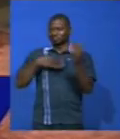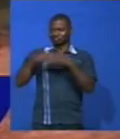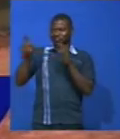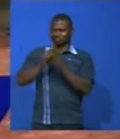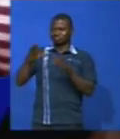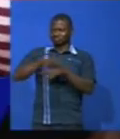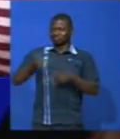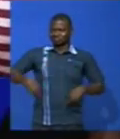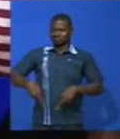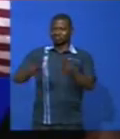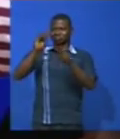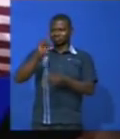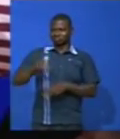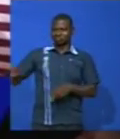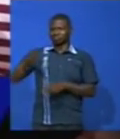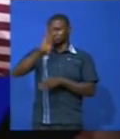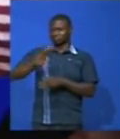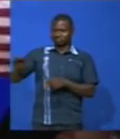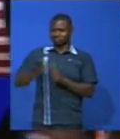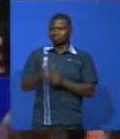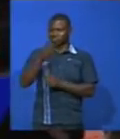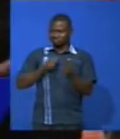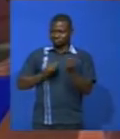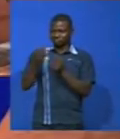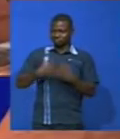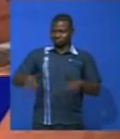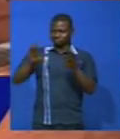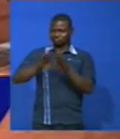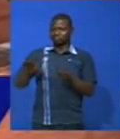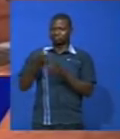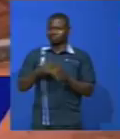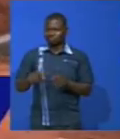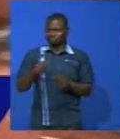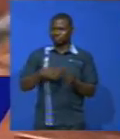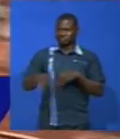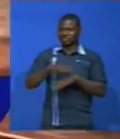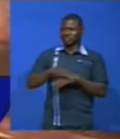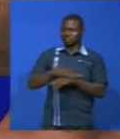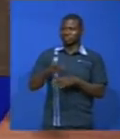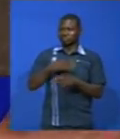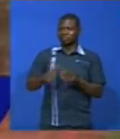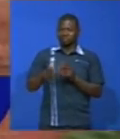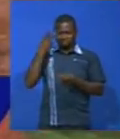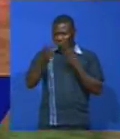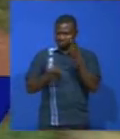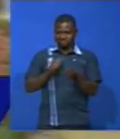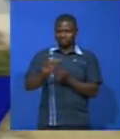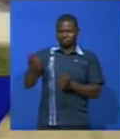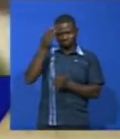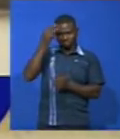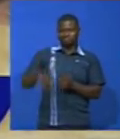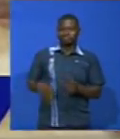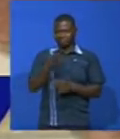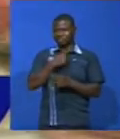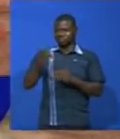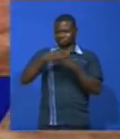nationale Ouaga-Bobo-Dioulasso, le plus important étant celui sur le Moon, visité hier par le ministre des Infrastructures, qui a constaté